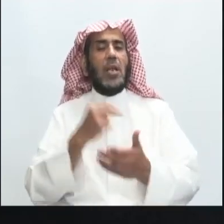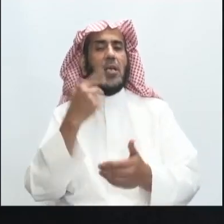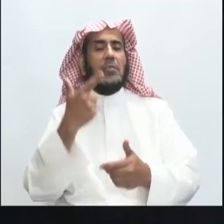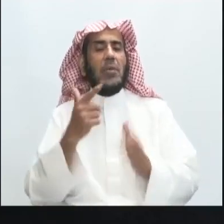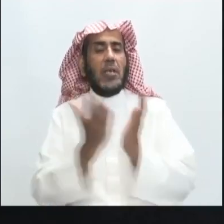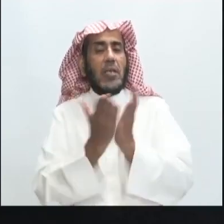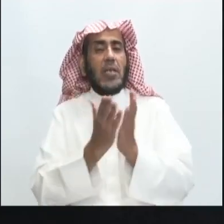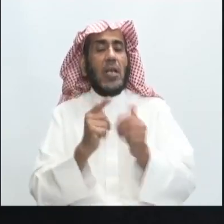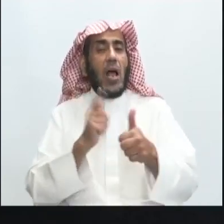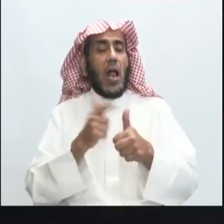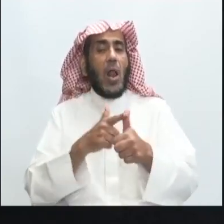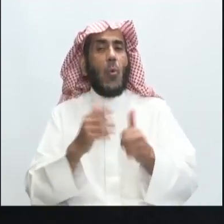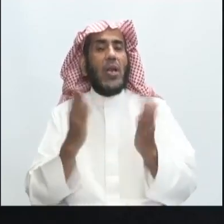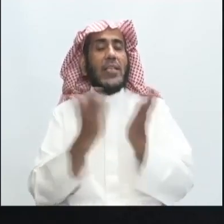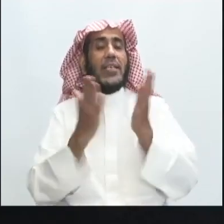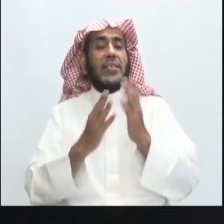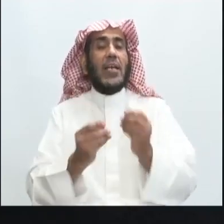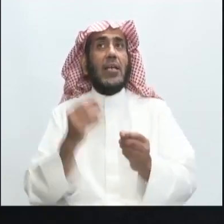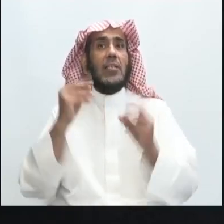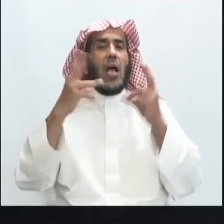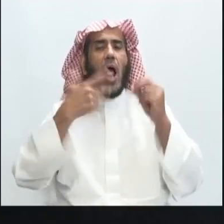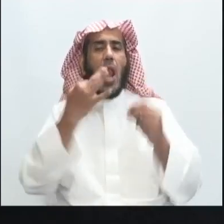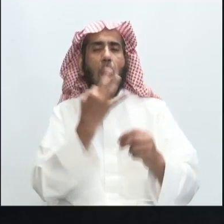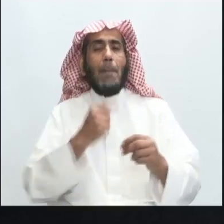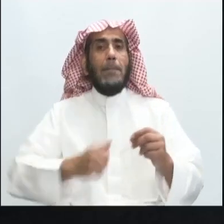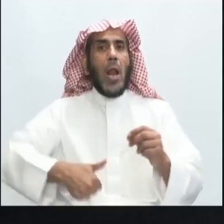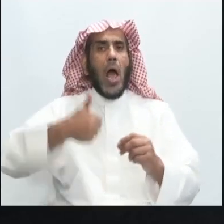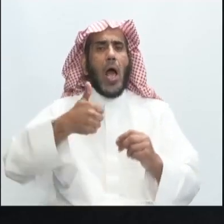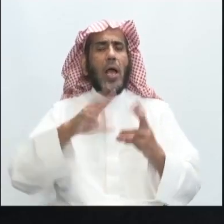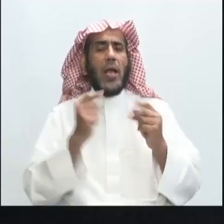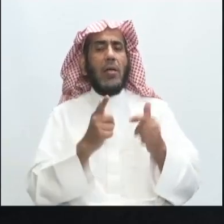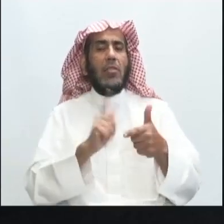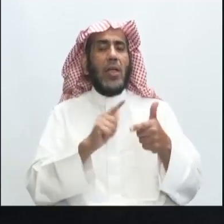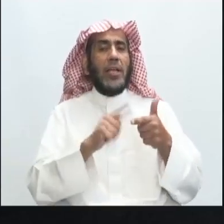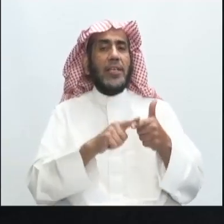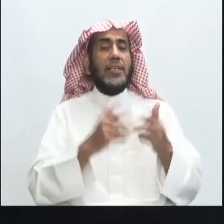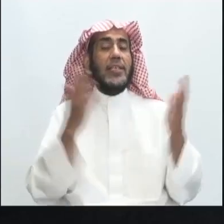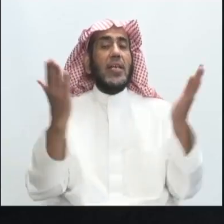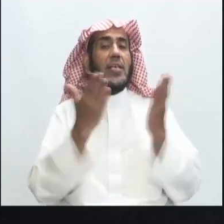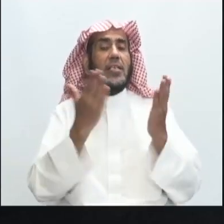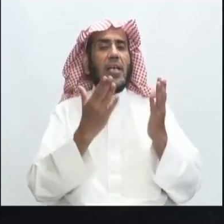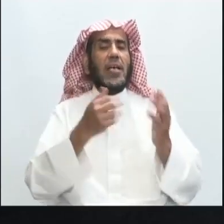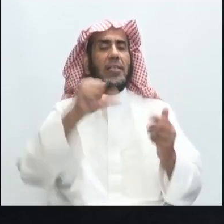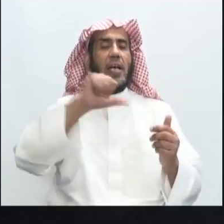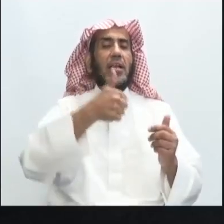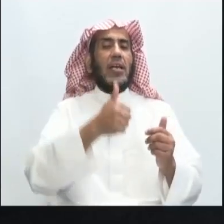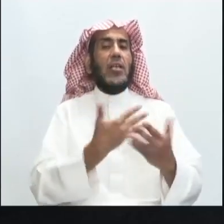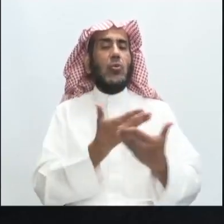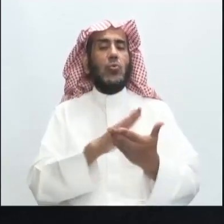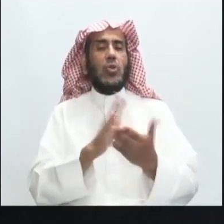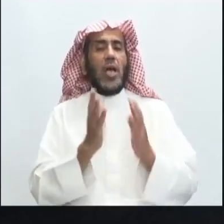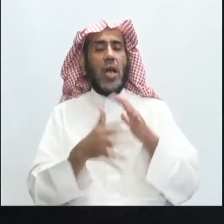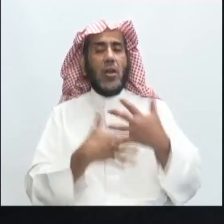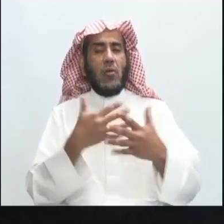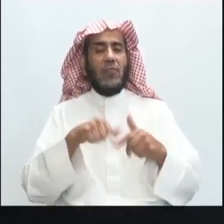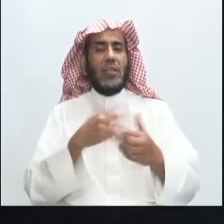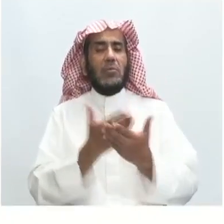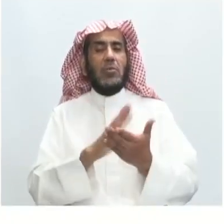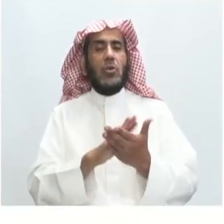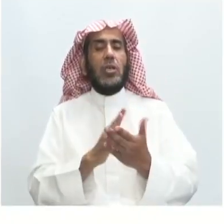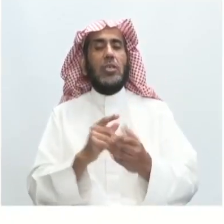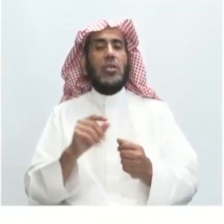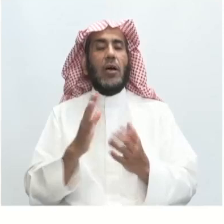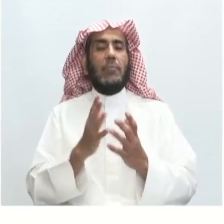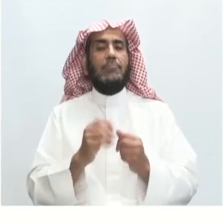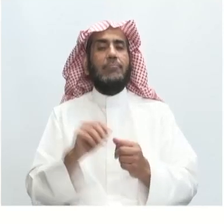القسم الاول في يتحدث فيه عن دراسات بلاغيه والقسم الثاني يكون فيه في الدراسات النقديه يشاركني في تقديمي هذا الدرس في